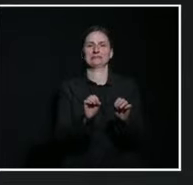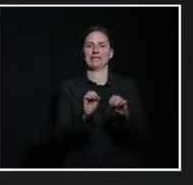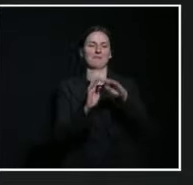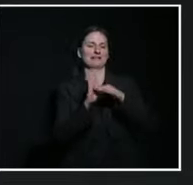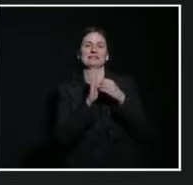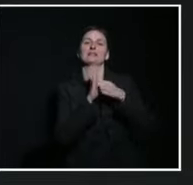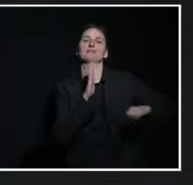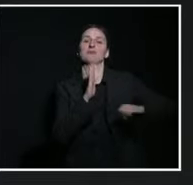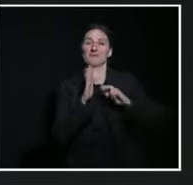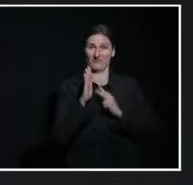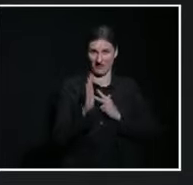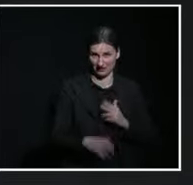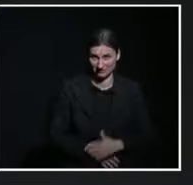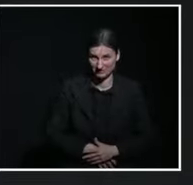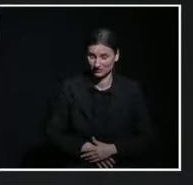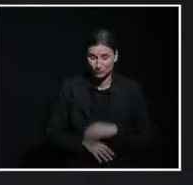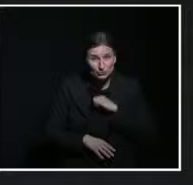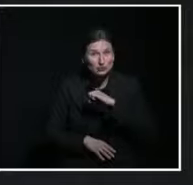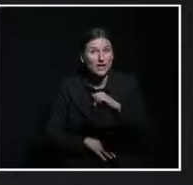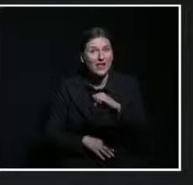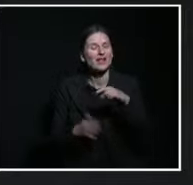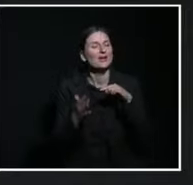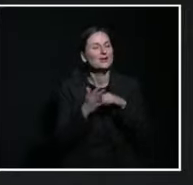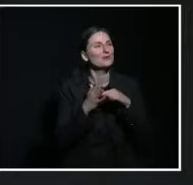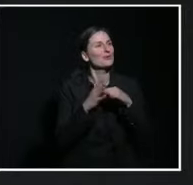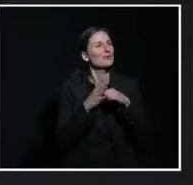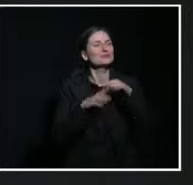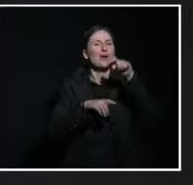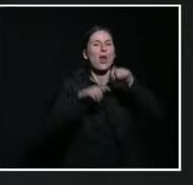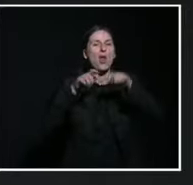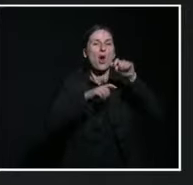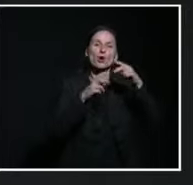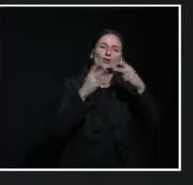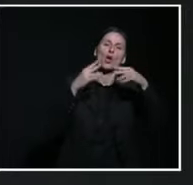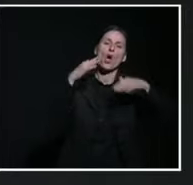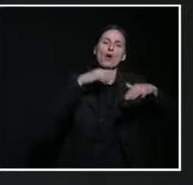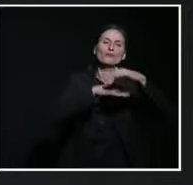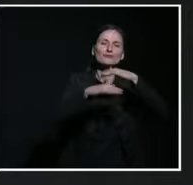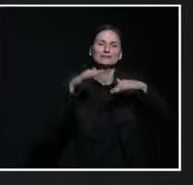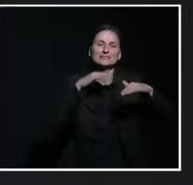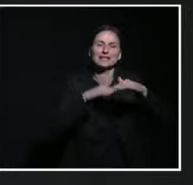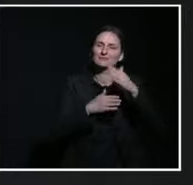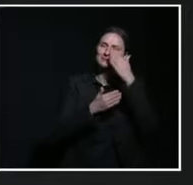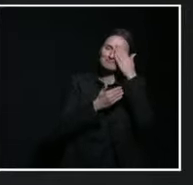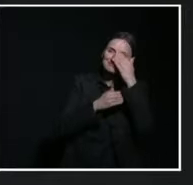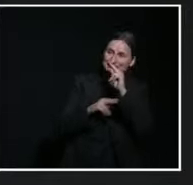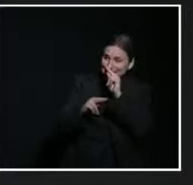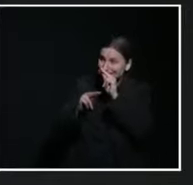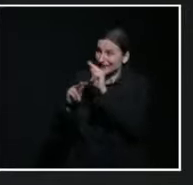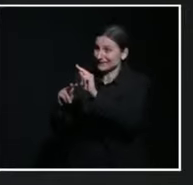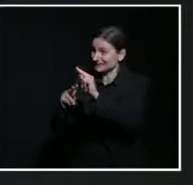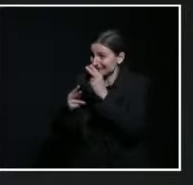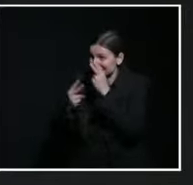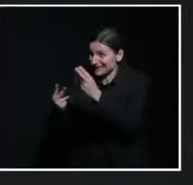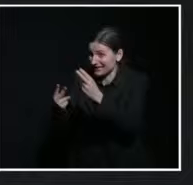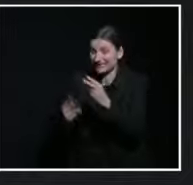Zumindest dann nicht, wenn die Öffentlichkeit nicht früh genug erkennt, was sich da anbahnt. Man